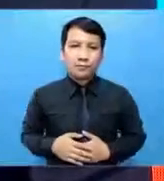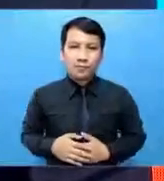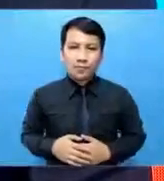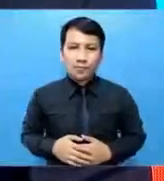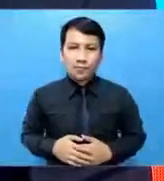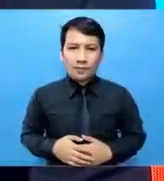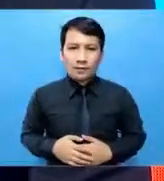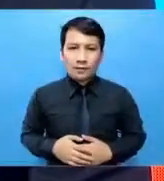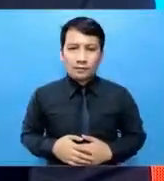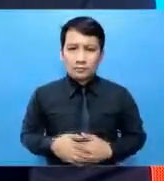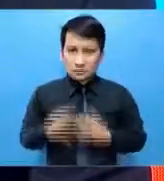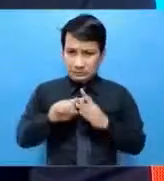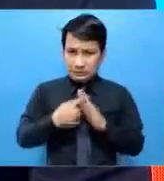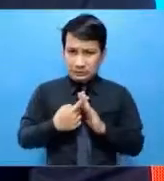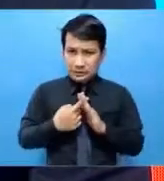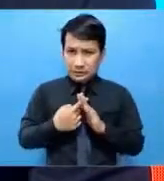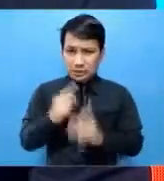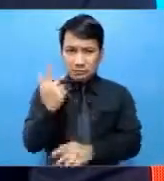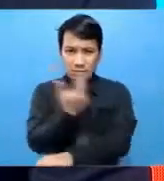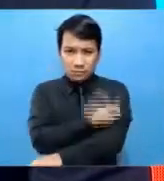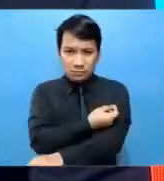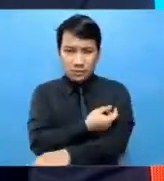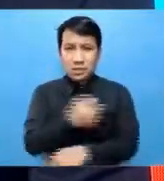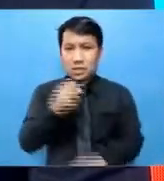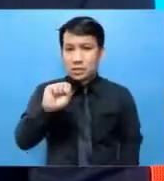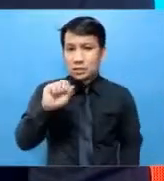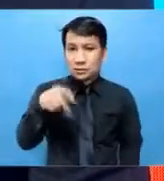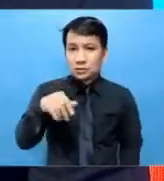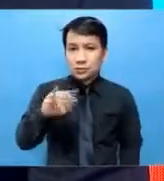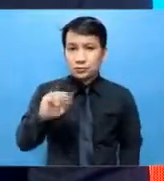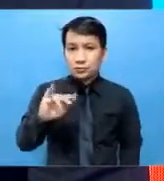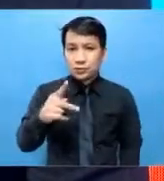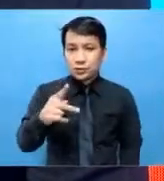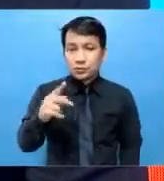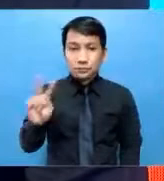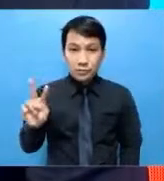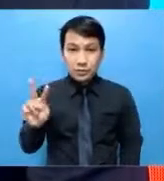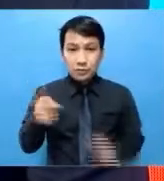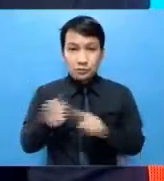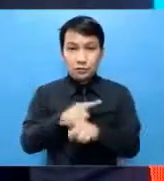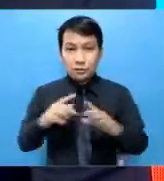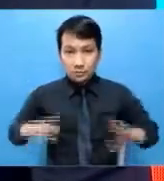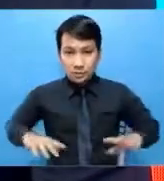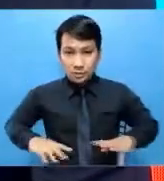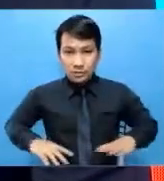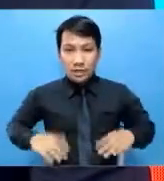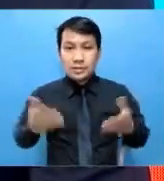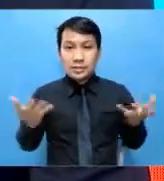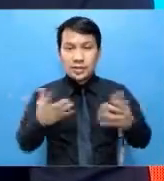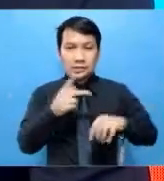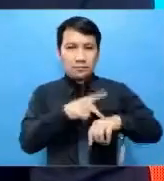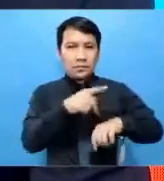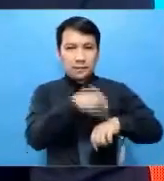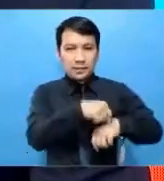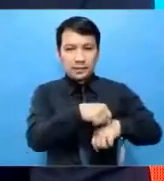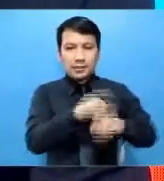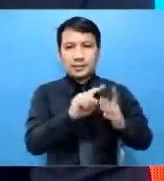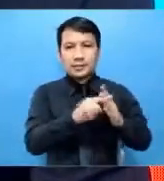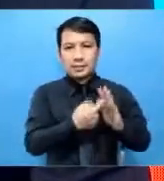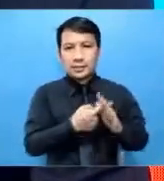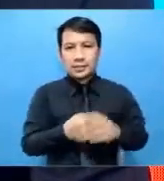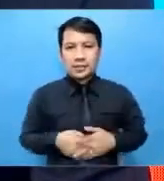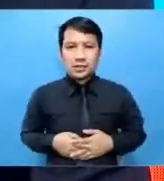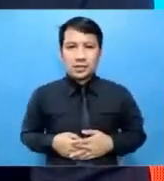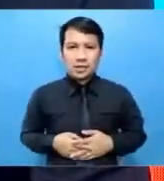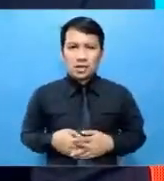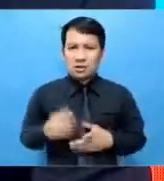sinimulan na ang pagtuturok ng Sputnik V vaccine sa mga ospital sa Maynila at Parañaque. Aminado naman ang otoridad na kahit